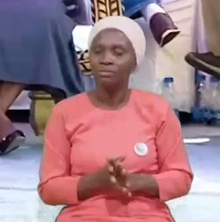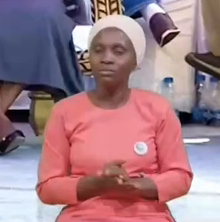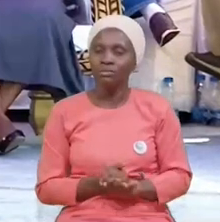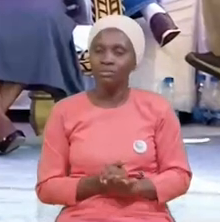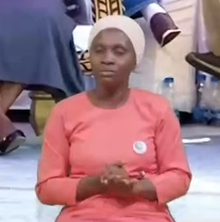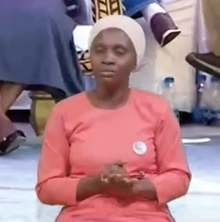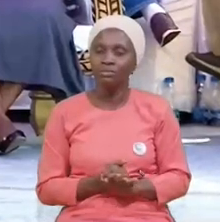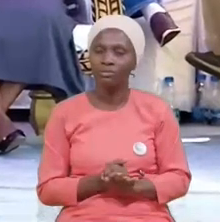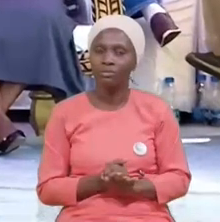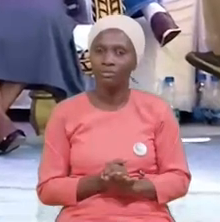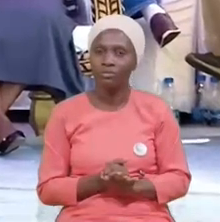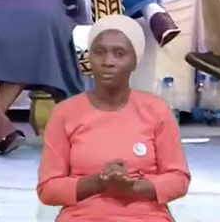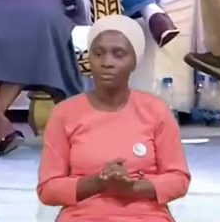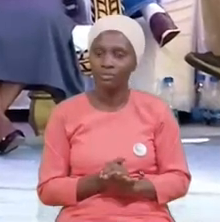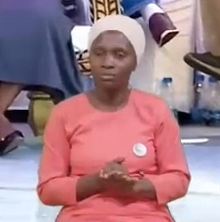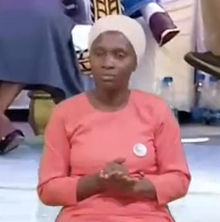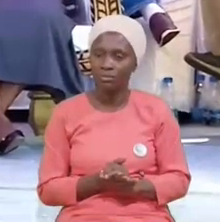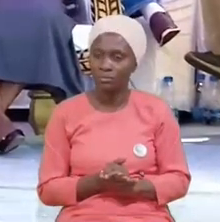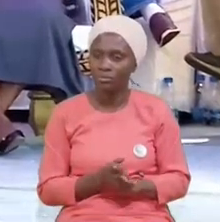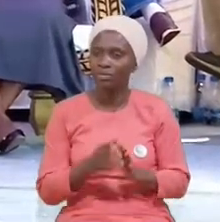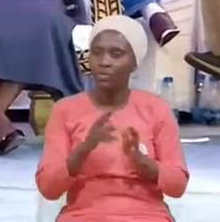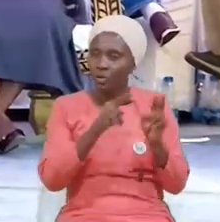la vie, nous devons veiller sur ces passions de colère.